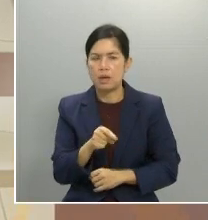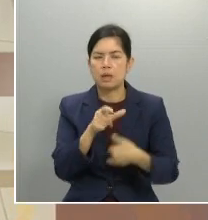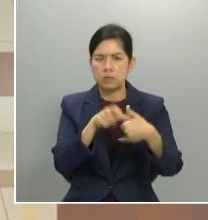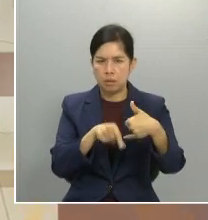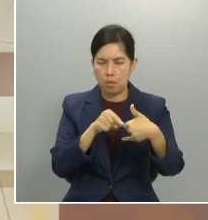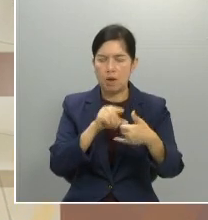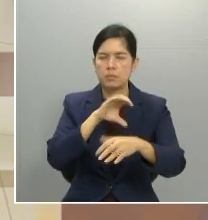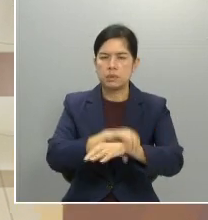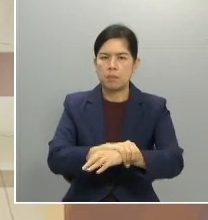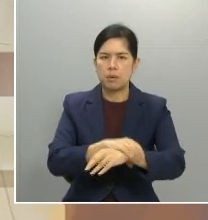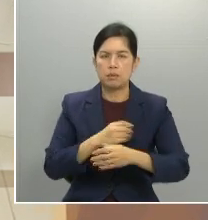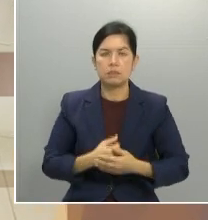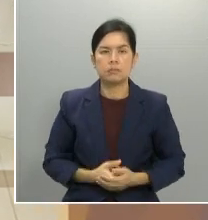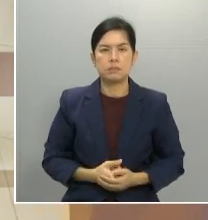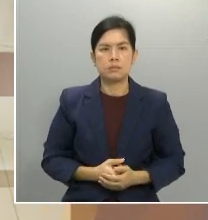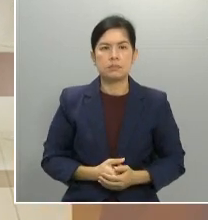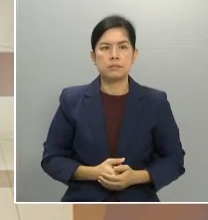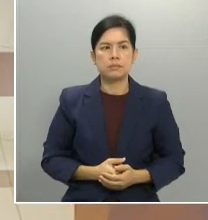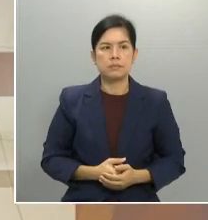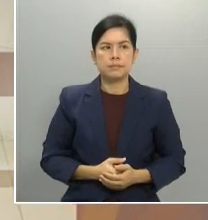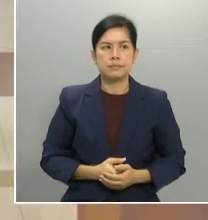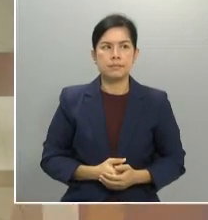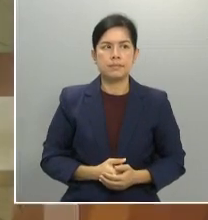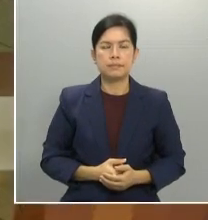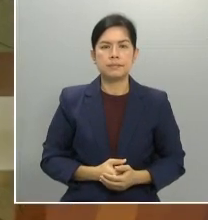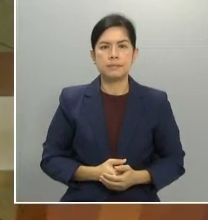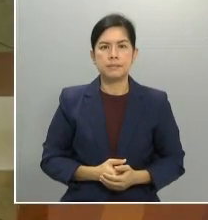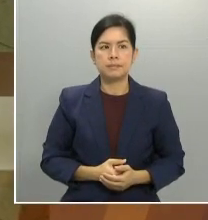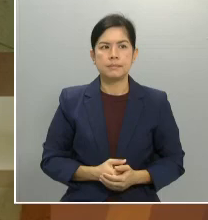ก็นี่คือที่